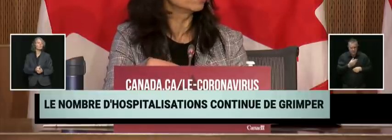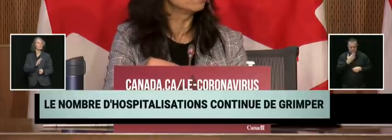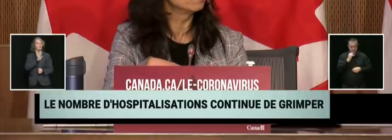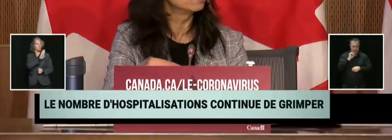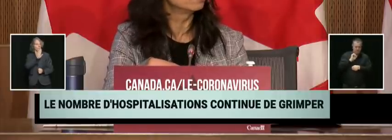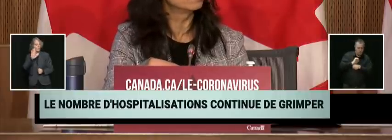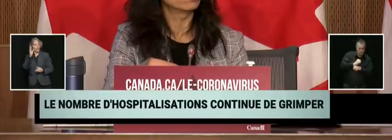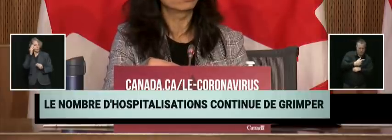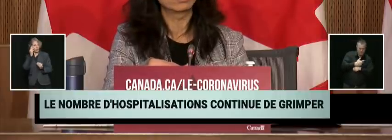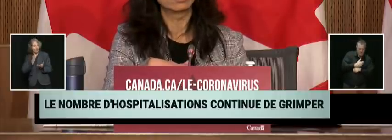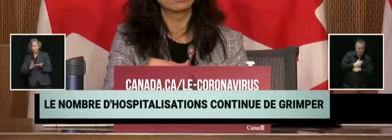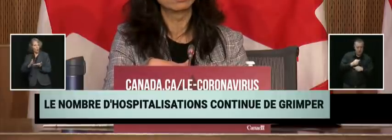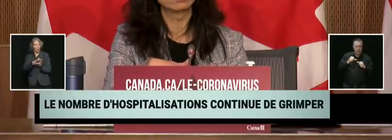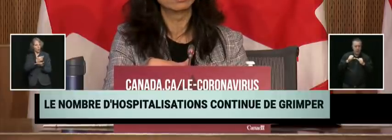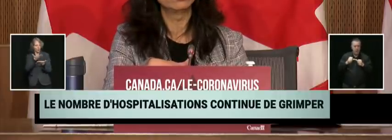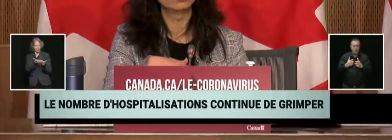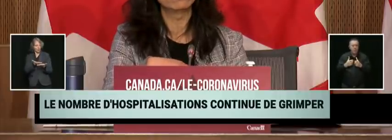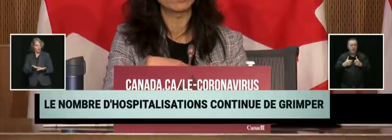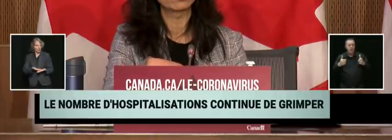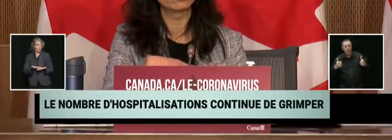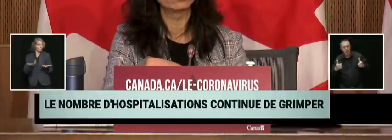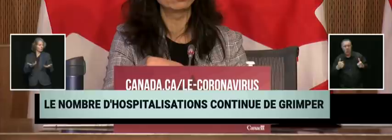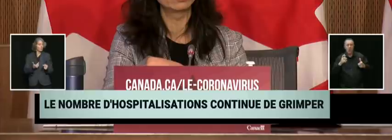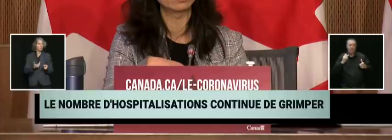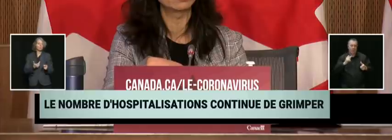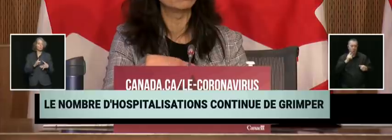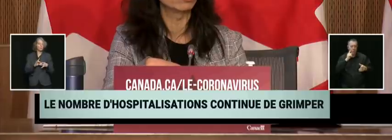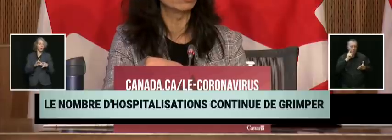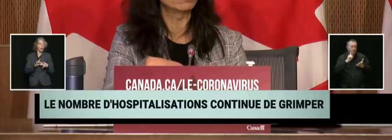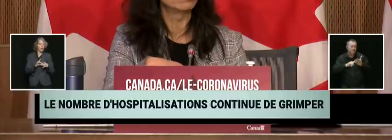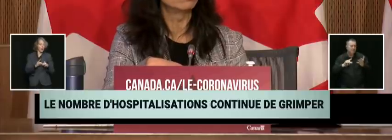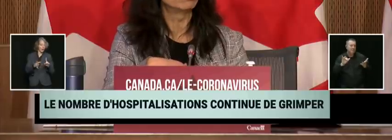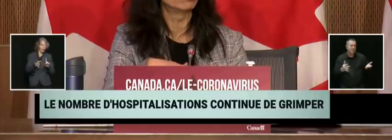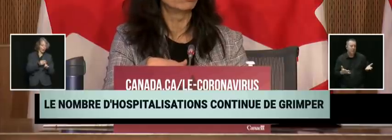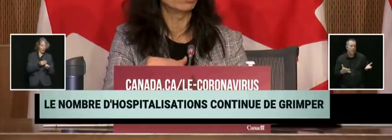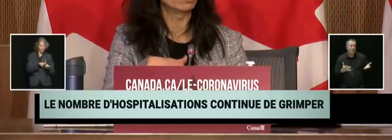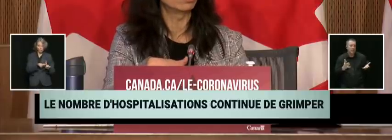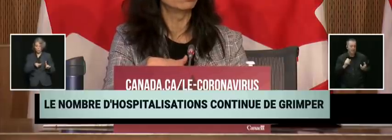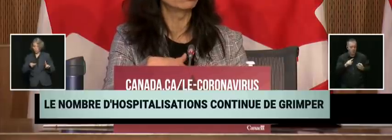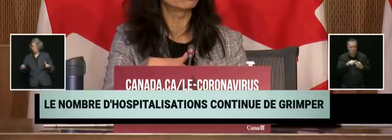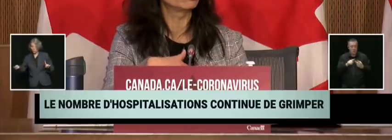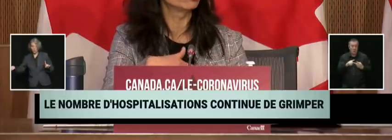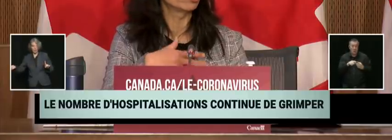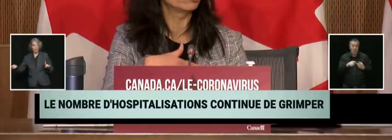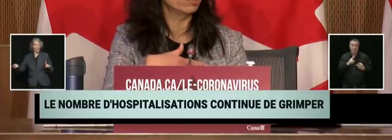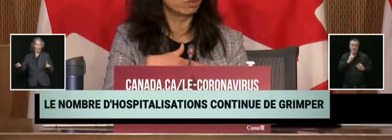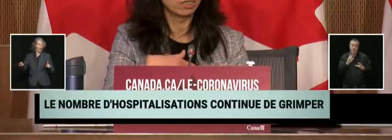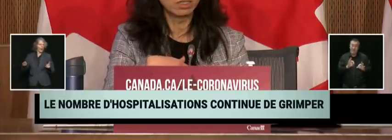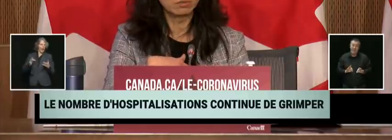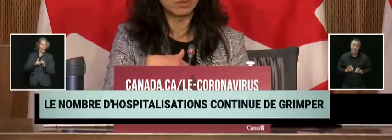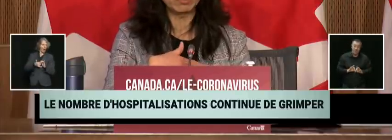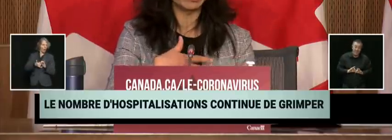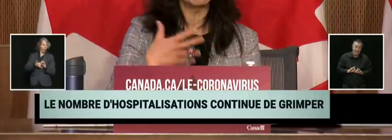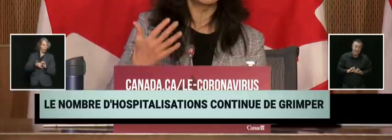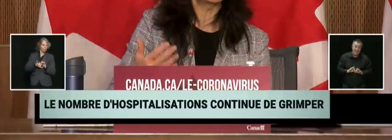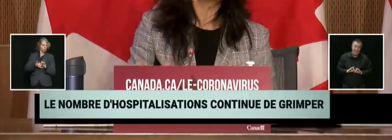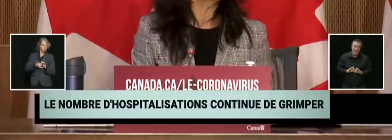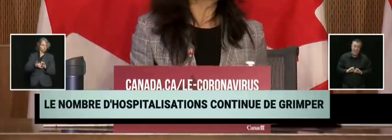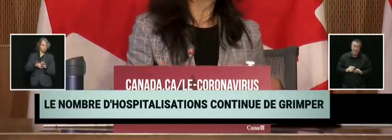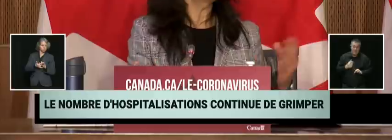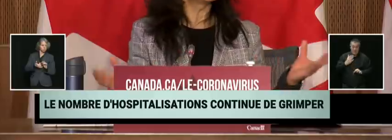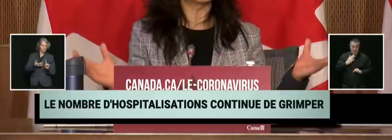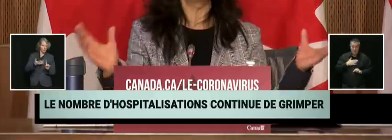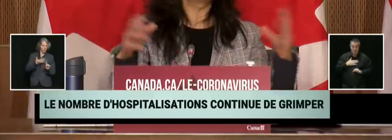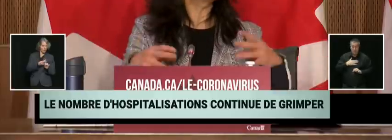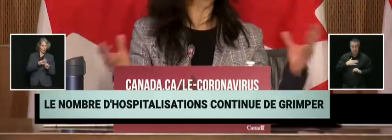vaccins aussi. Donc, les deux facteurs sont très importants pour notre projection. Mais pour les